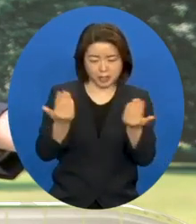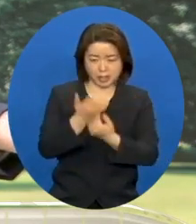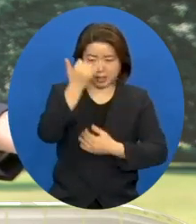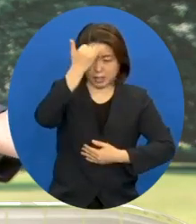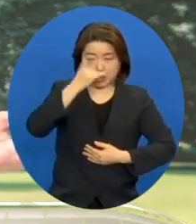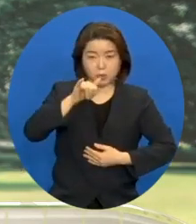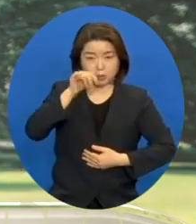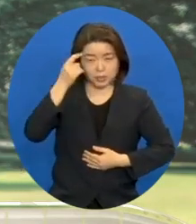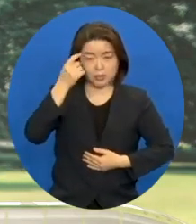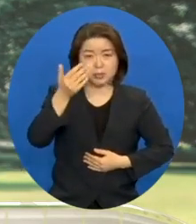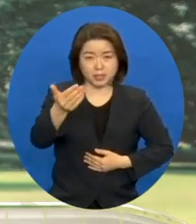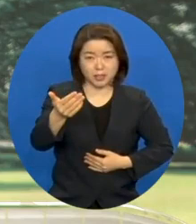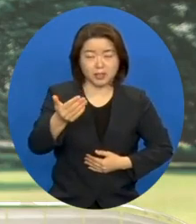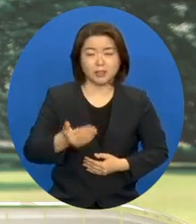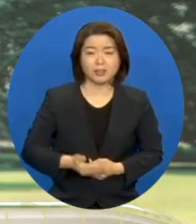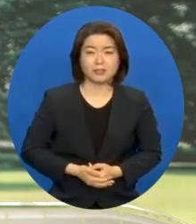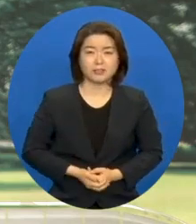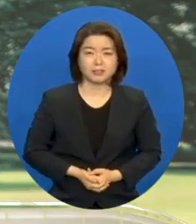삽니까?